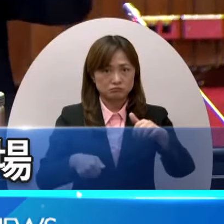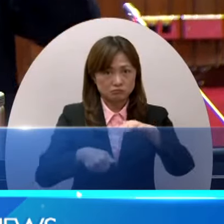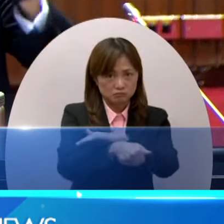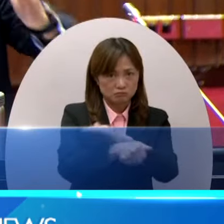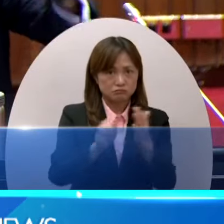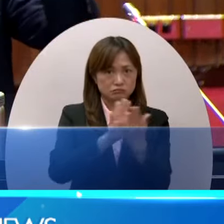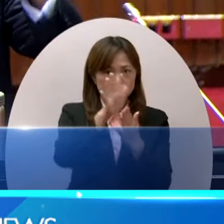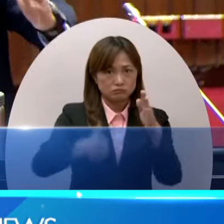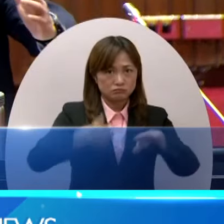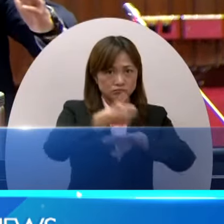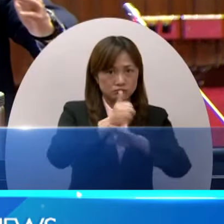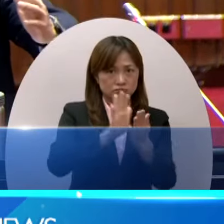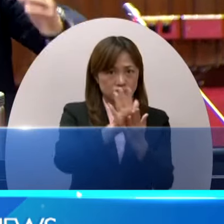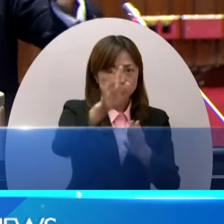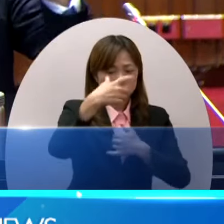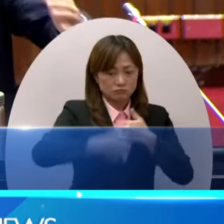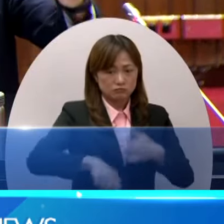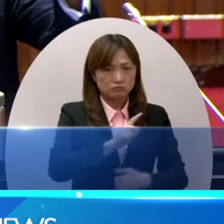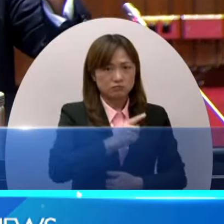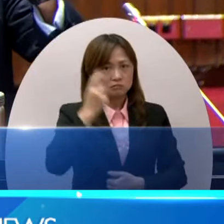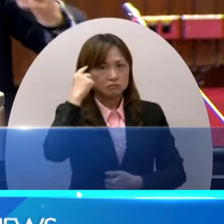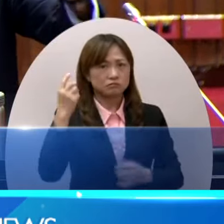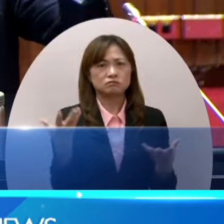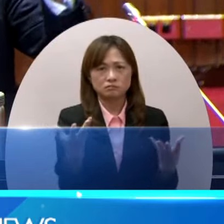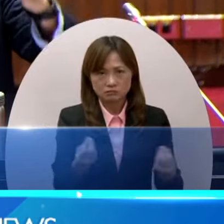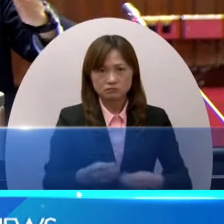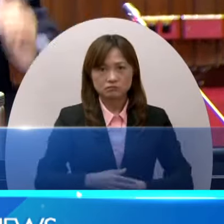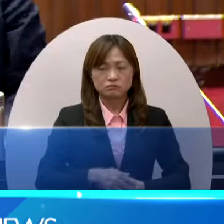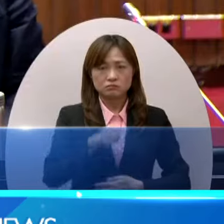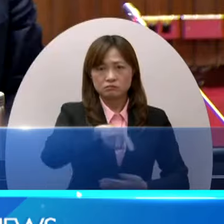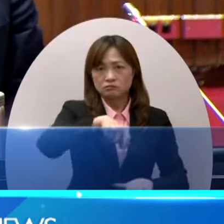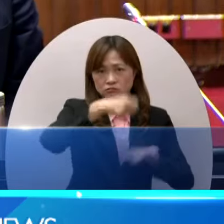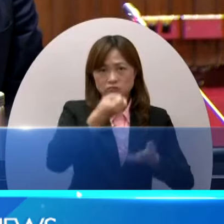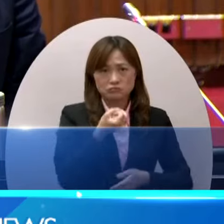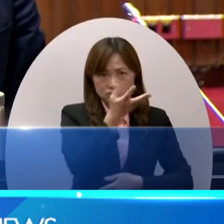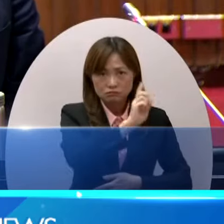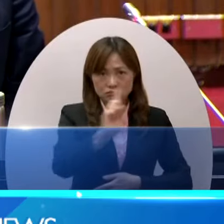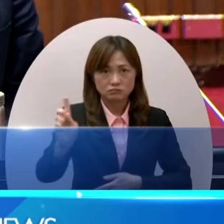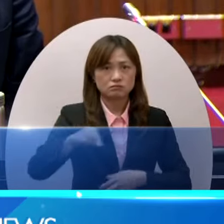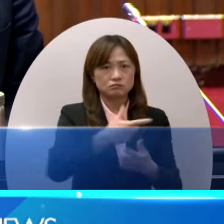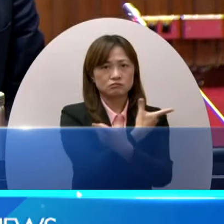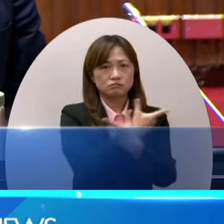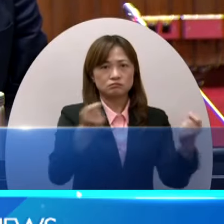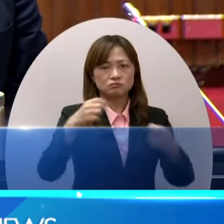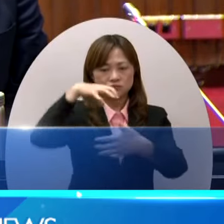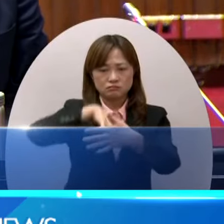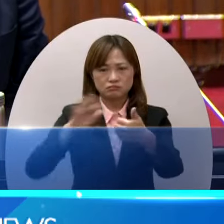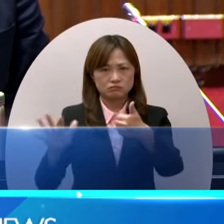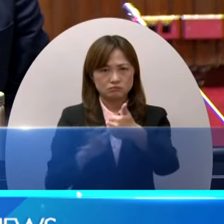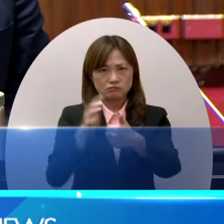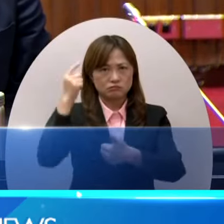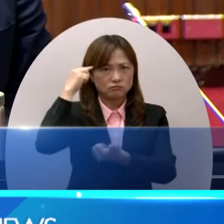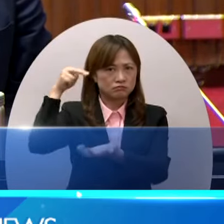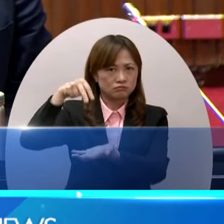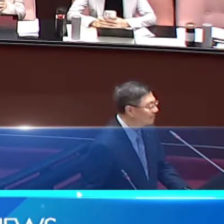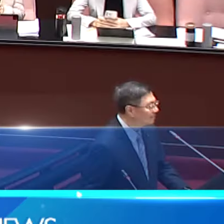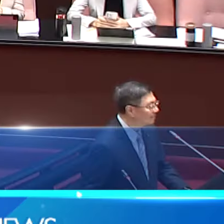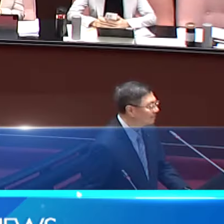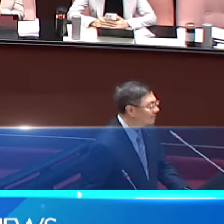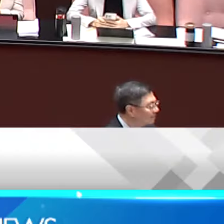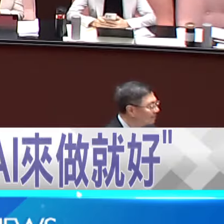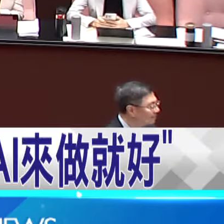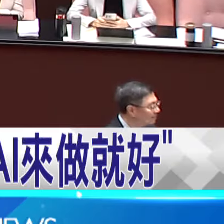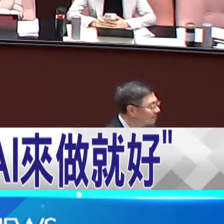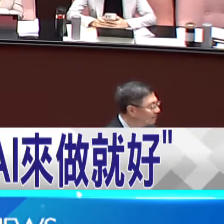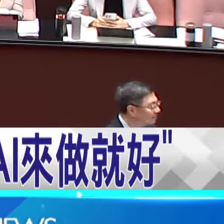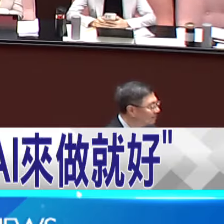阁员所有发表的政策说明谈话都是内阁的立场，政府的立场。 被炮